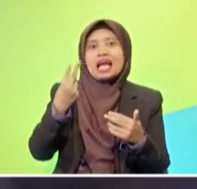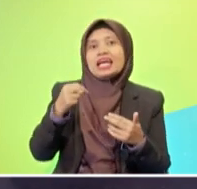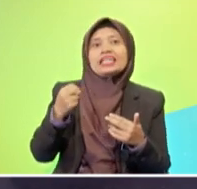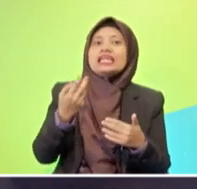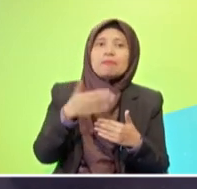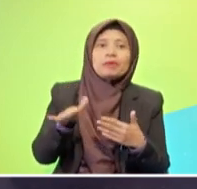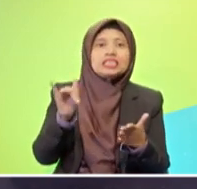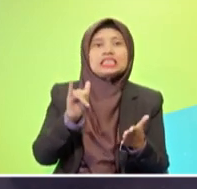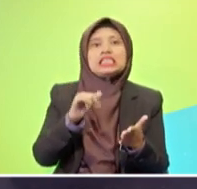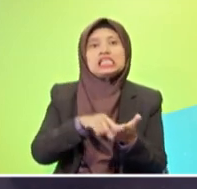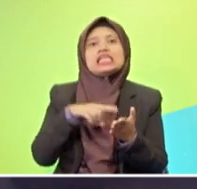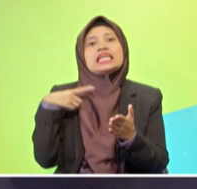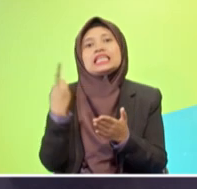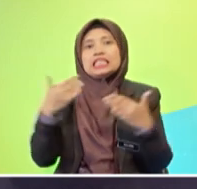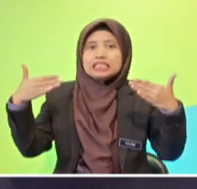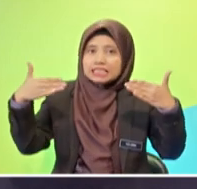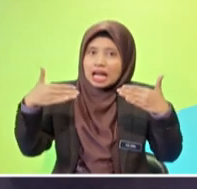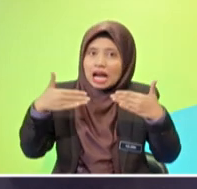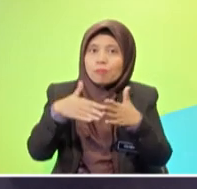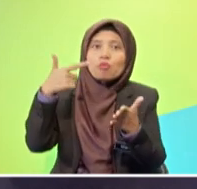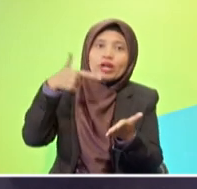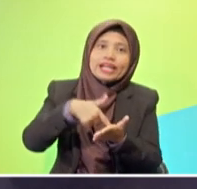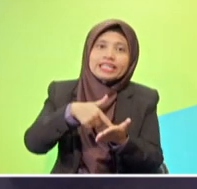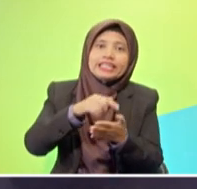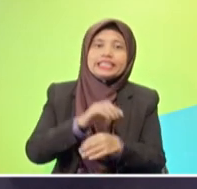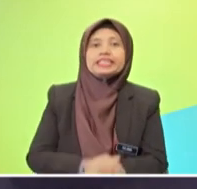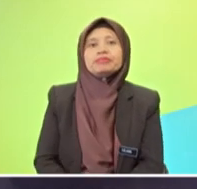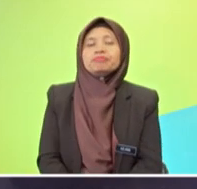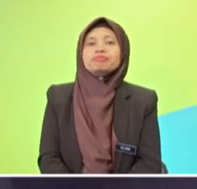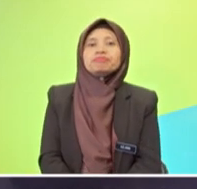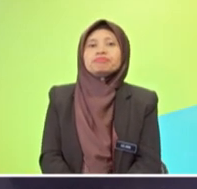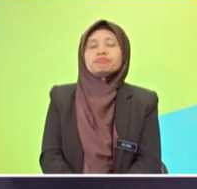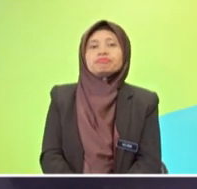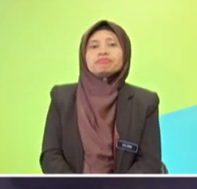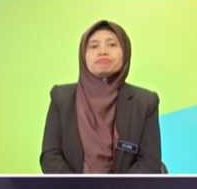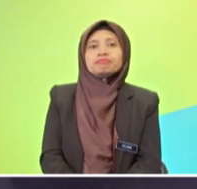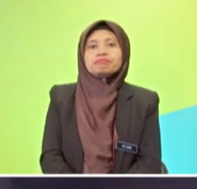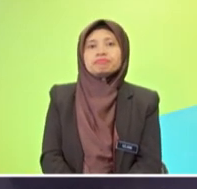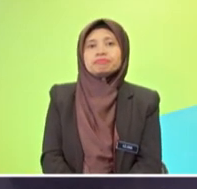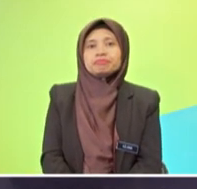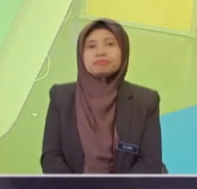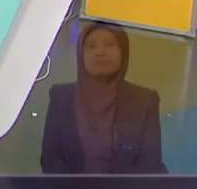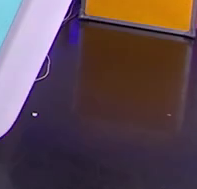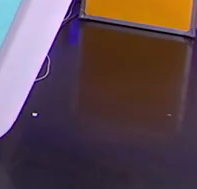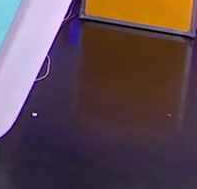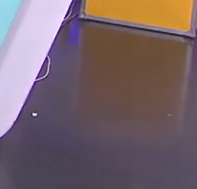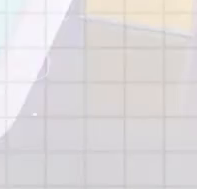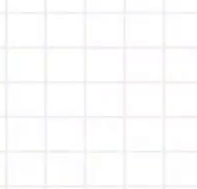jadi sekarang ini itu kita ingin berhenti seketika kembali lagi dalam selepas ini